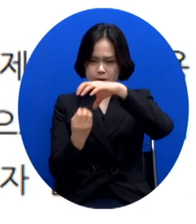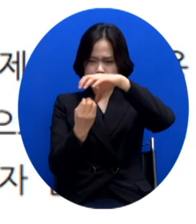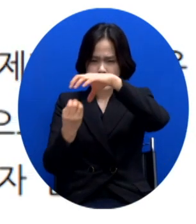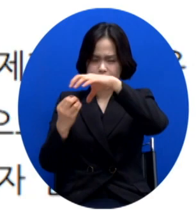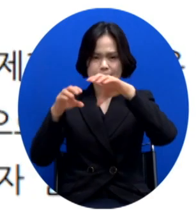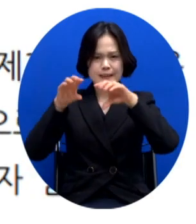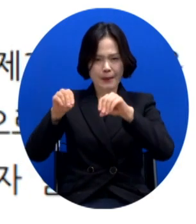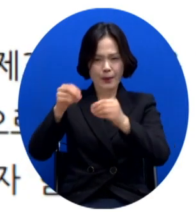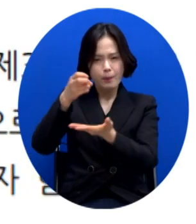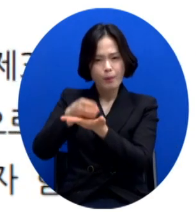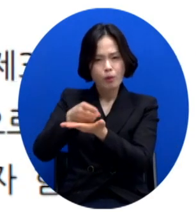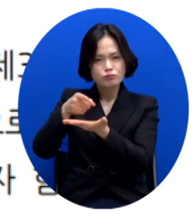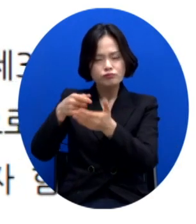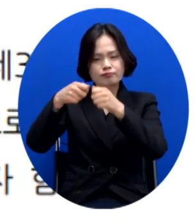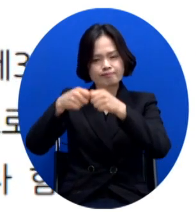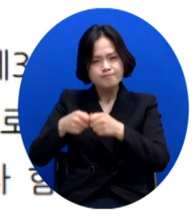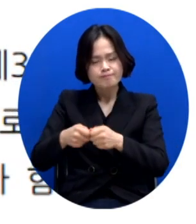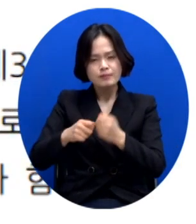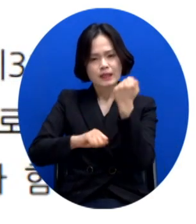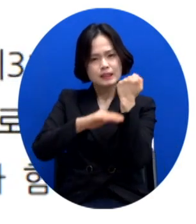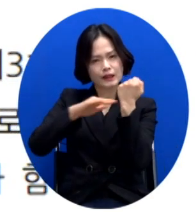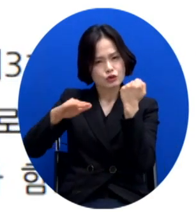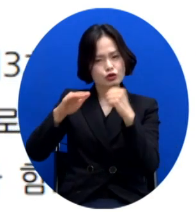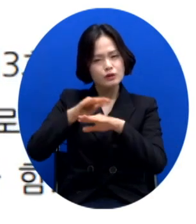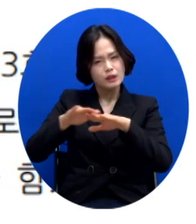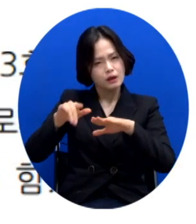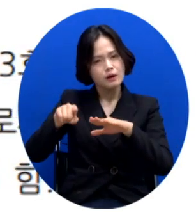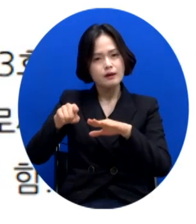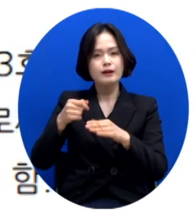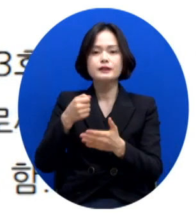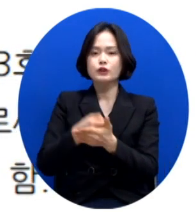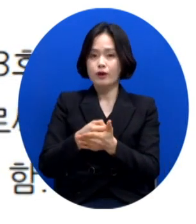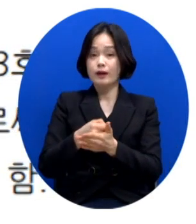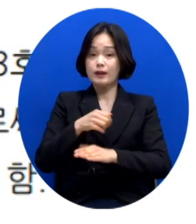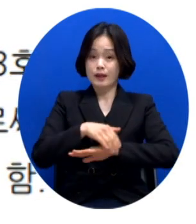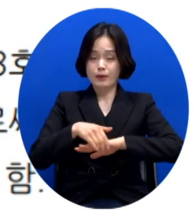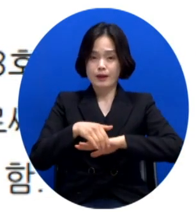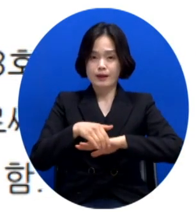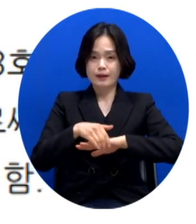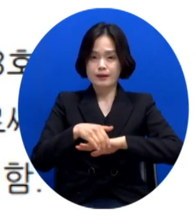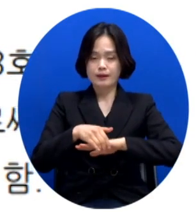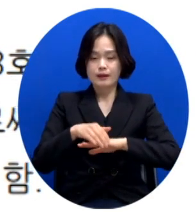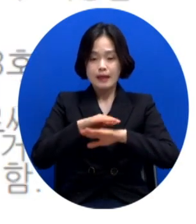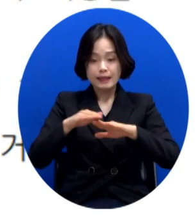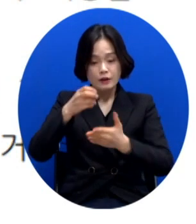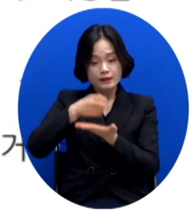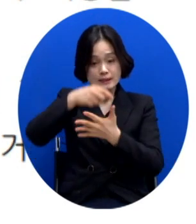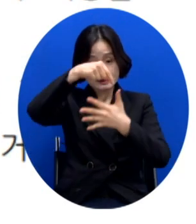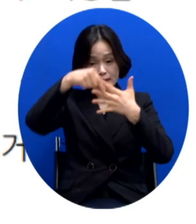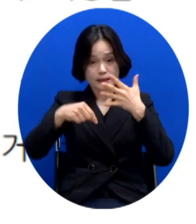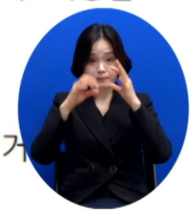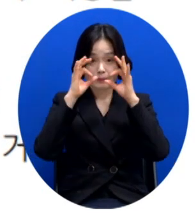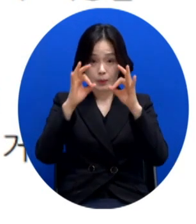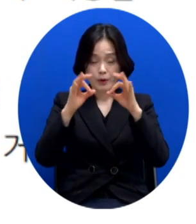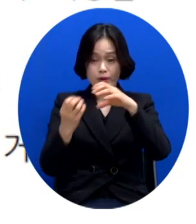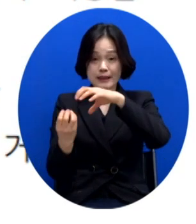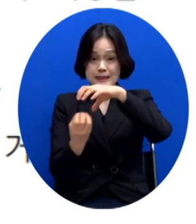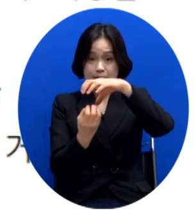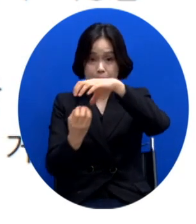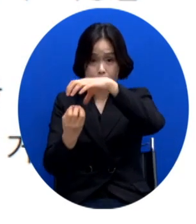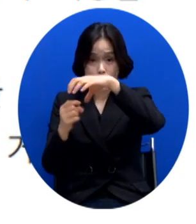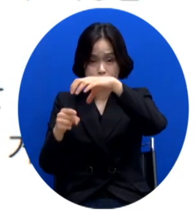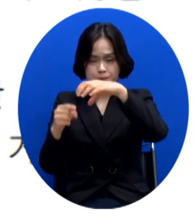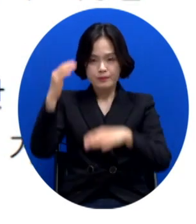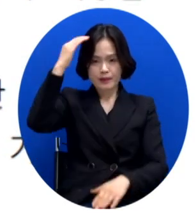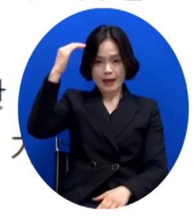하기 위해 해석 기준을 정한다 고 설명했습니다 통일부는 해석 지침에서 살포에 개념은 남한에서